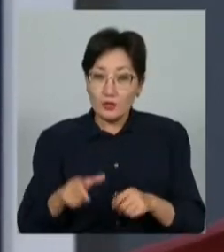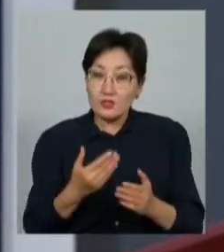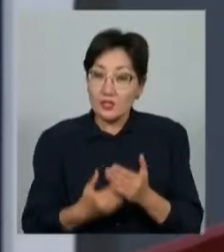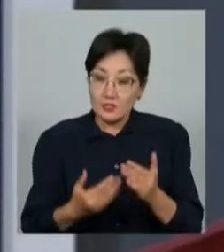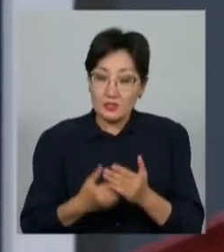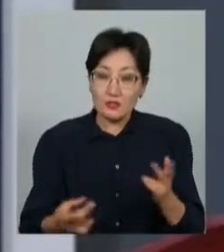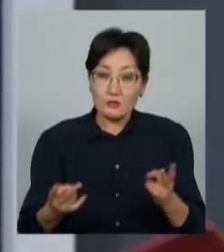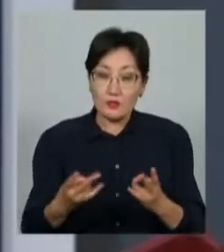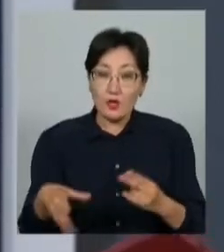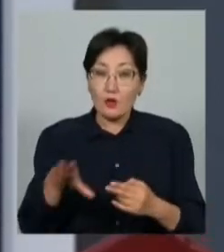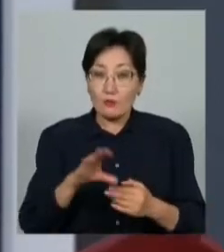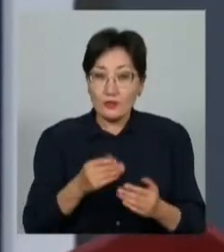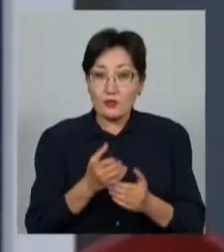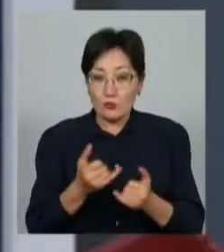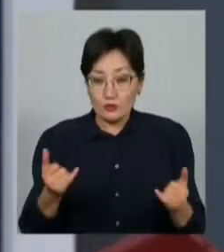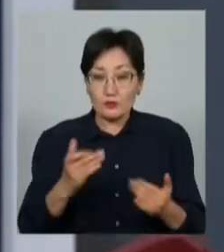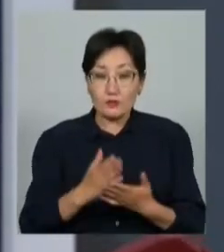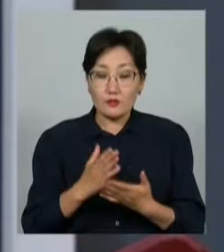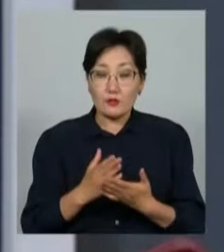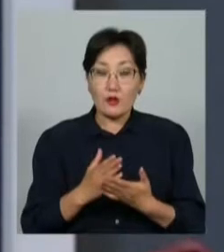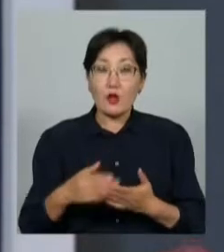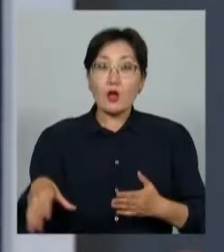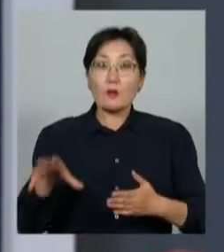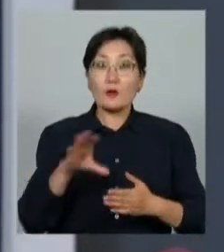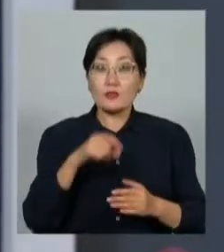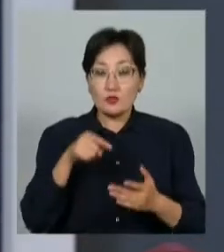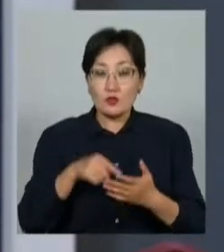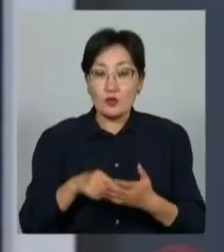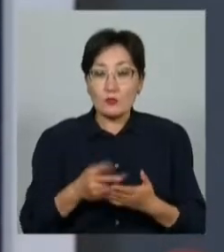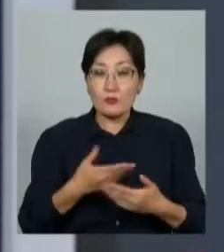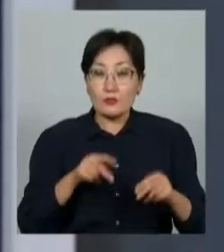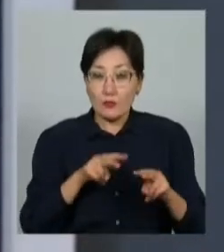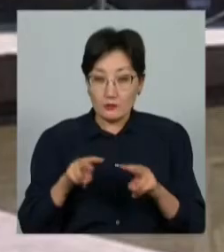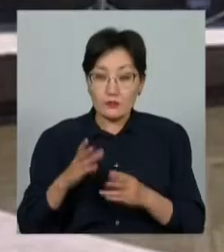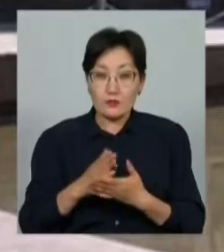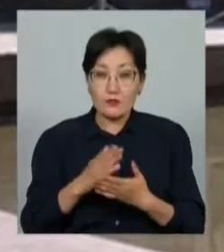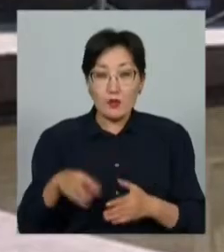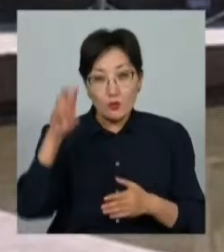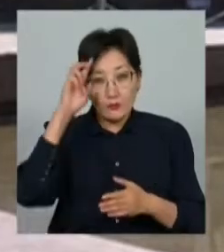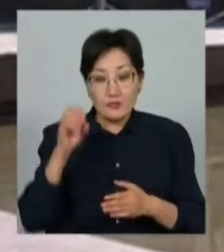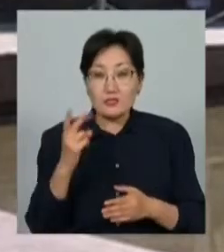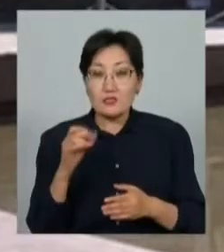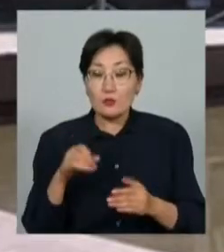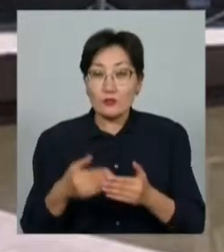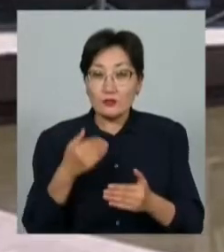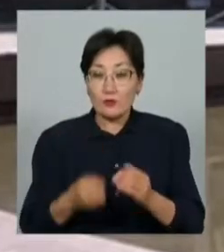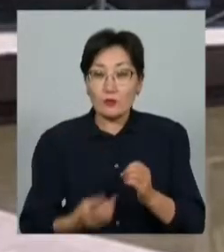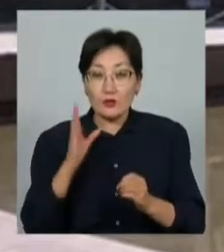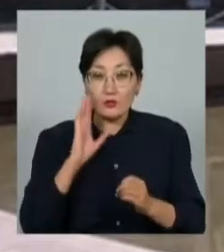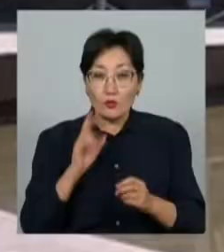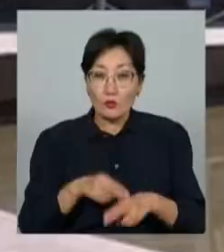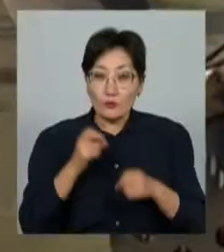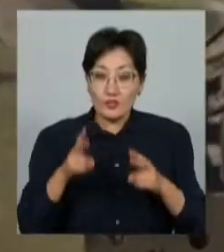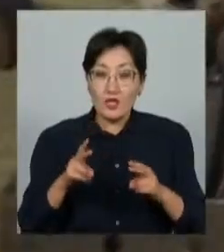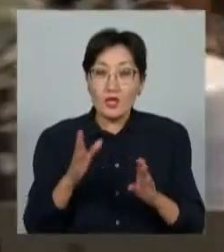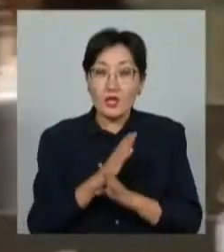дәрігерлердің консультациясы керек, барлығы көрсетіліп жатыр. Ол барлық сұрақтардың бәрін біздің бақылауымызда. Мемлекеттік цирк алдындағы субұрқақтың